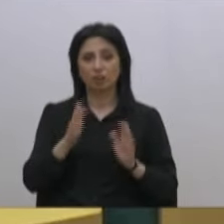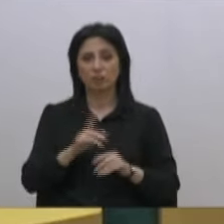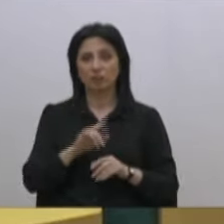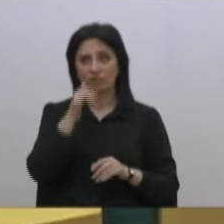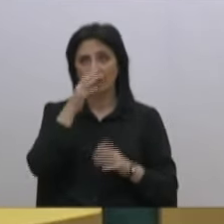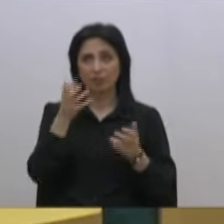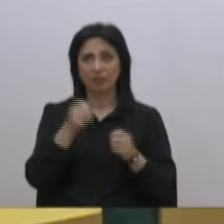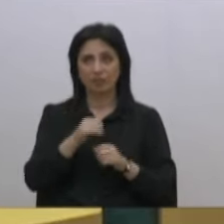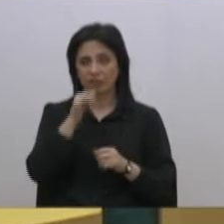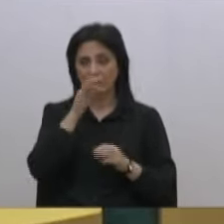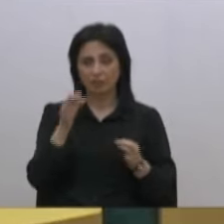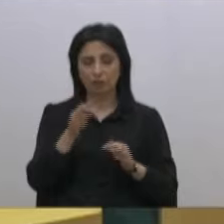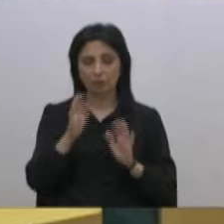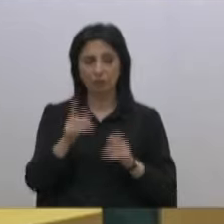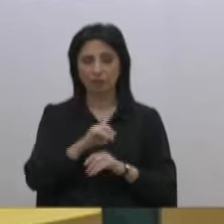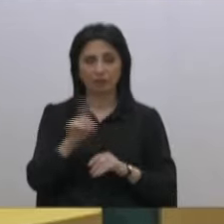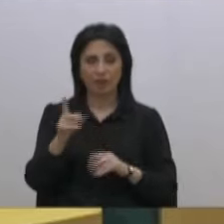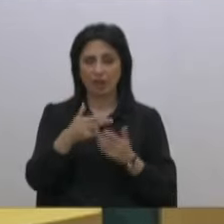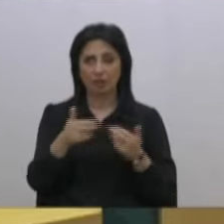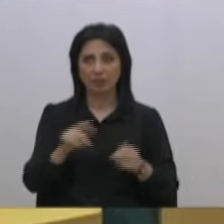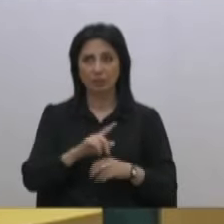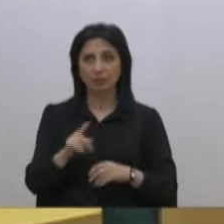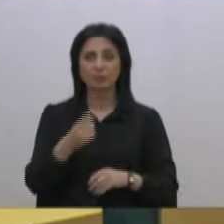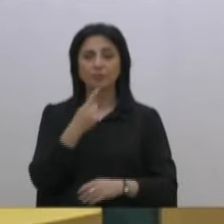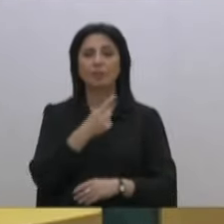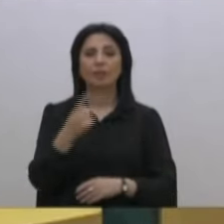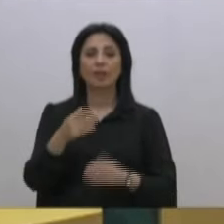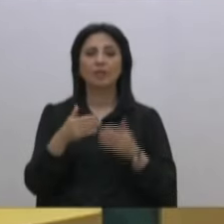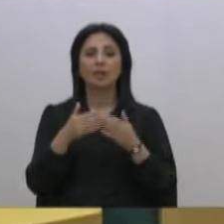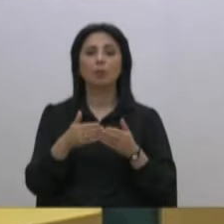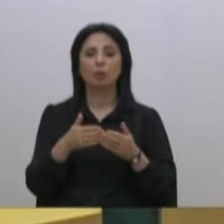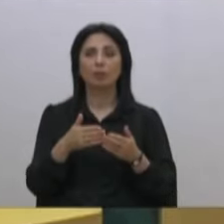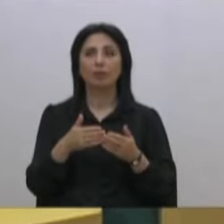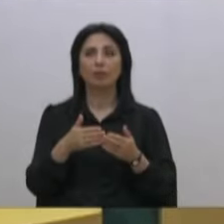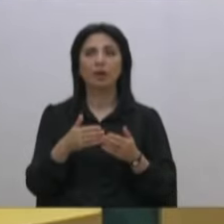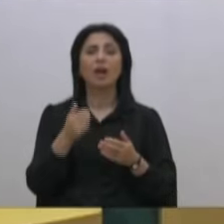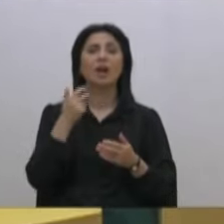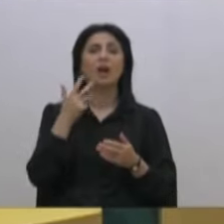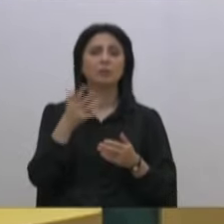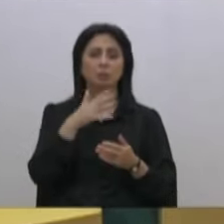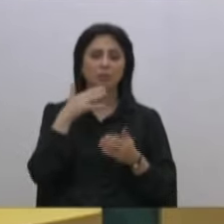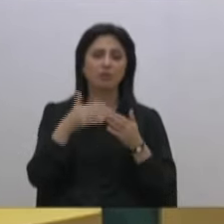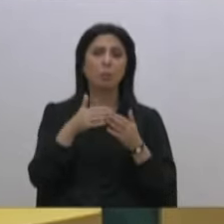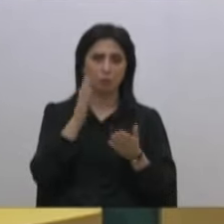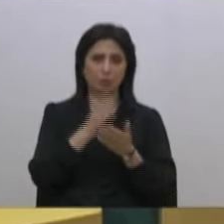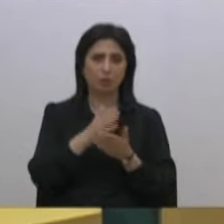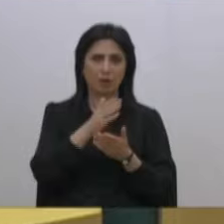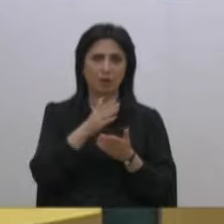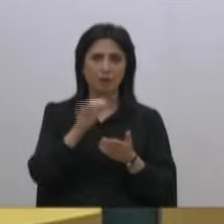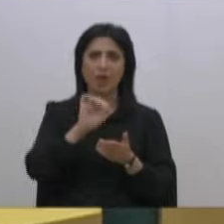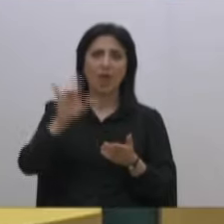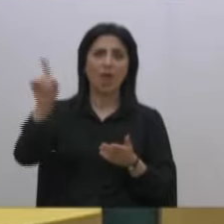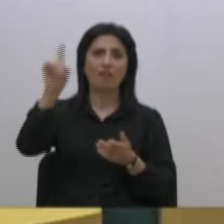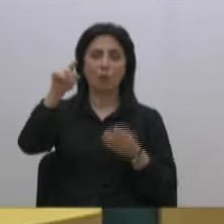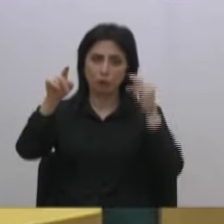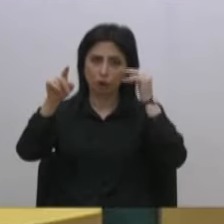ვერ მივიღებთ და ვერავითარ შემთხვევაში ვერ გავიზიარებთ. ერთ-ერთი პორტი მაგალით და რამ ძალიან ბევრი პორტი აქვს დასავლეთ